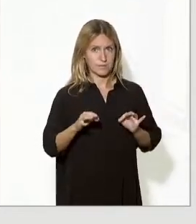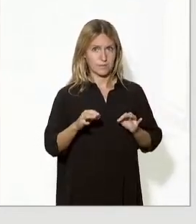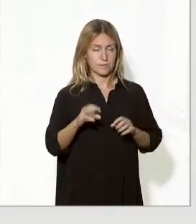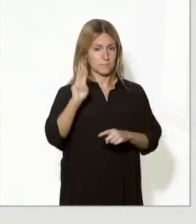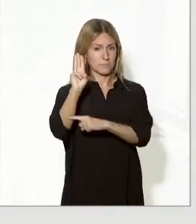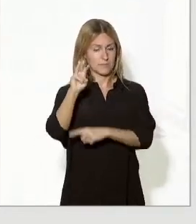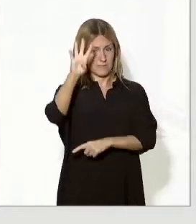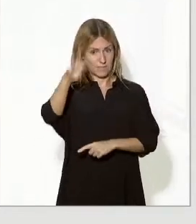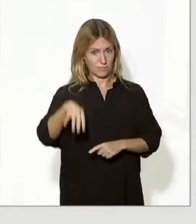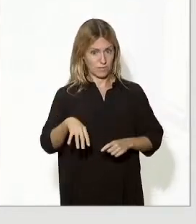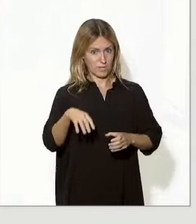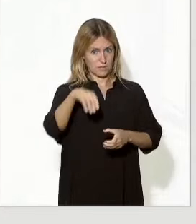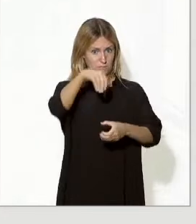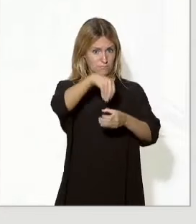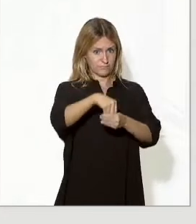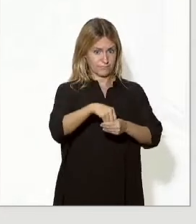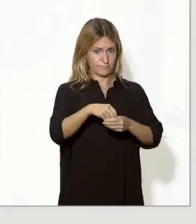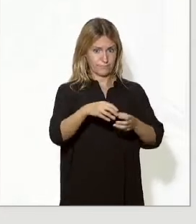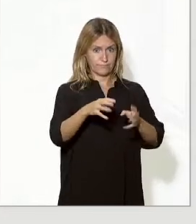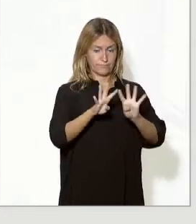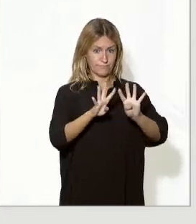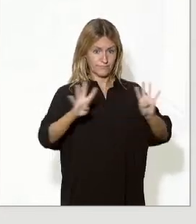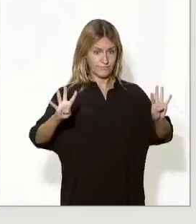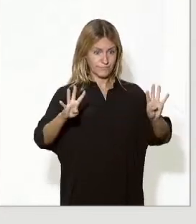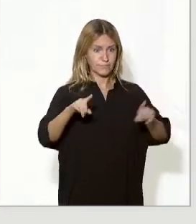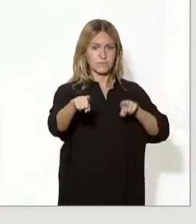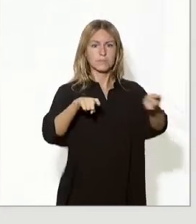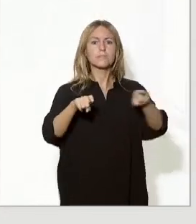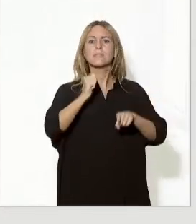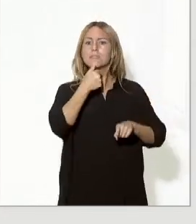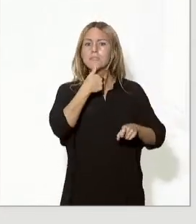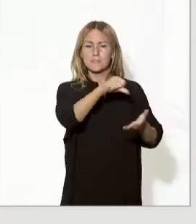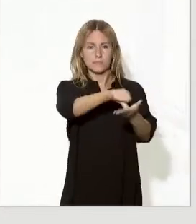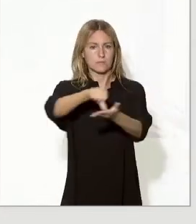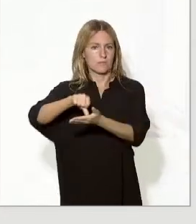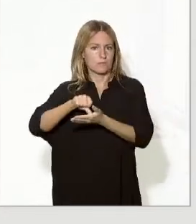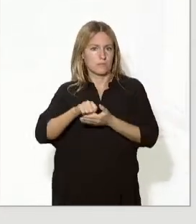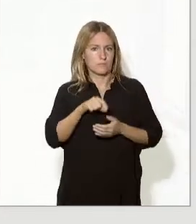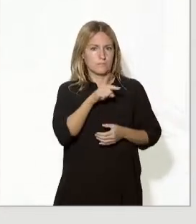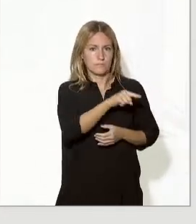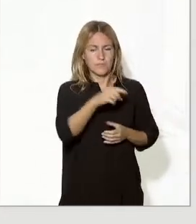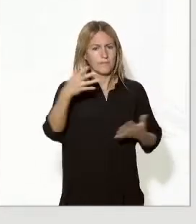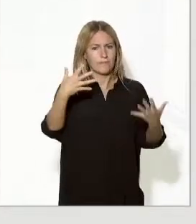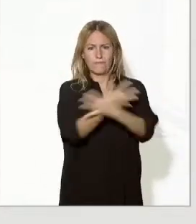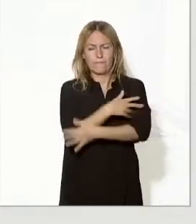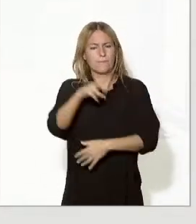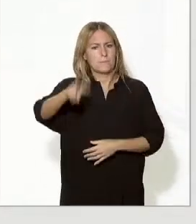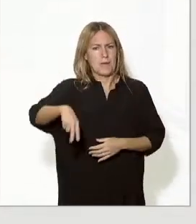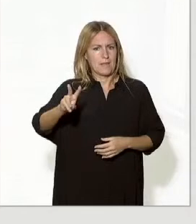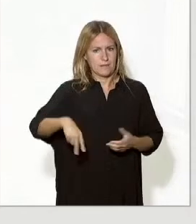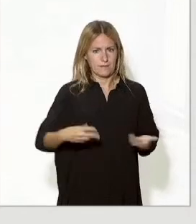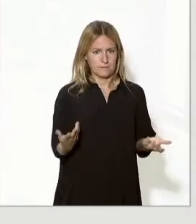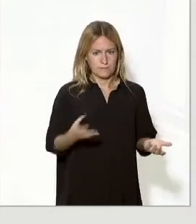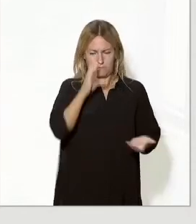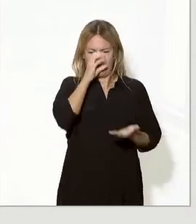del Parlament de Catalunya la decideix la ciutadania i la decisió de la ciutadania de Catalunya mai és un error.